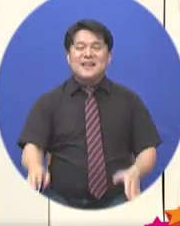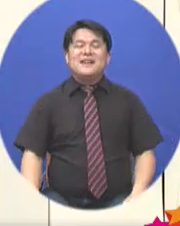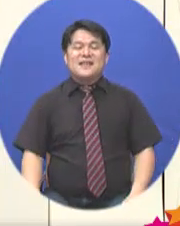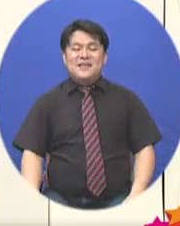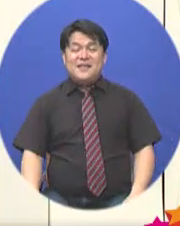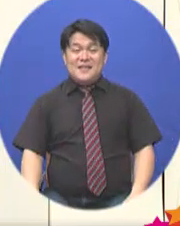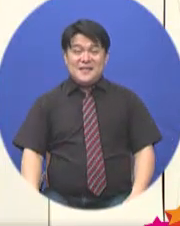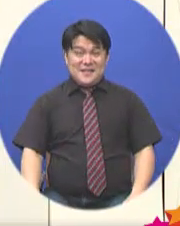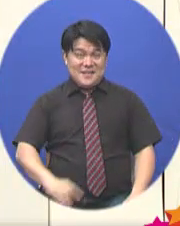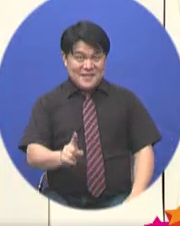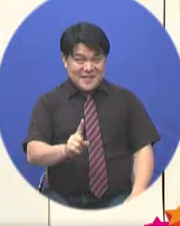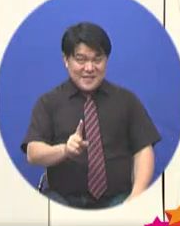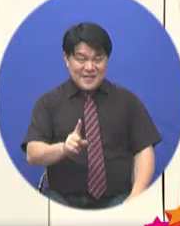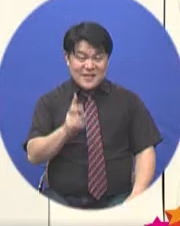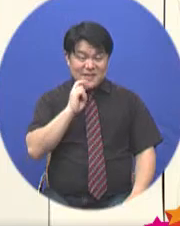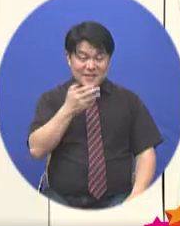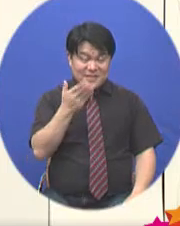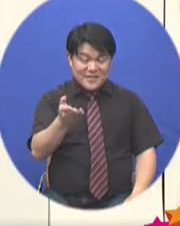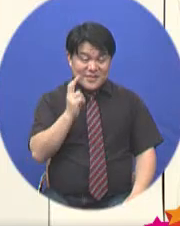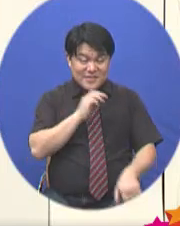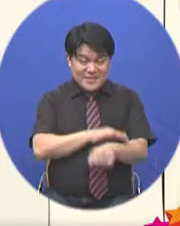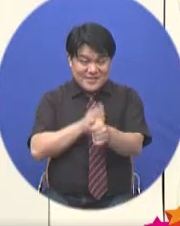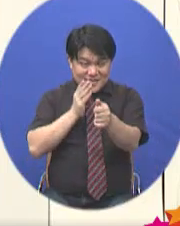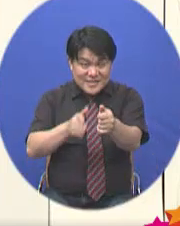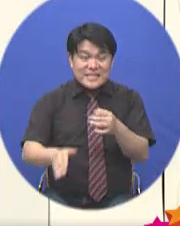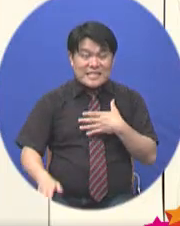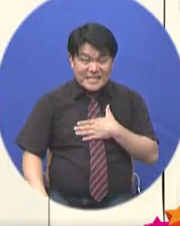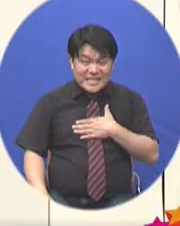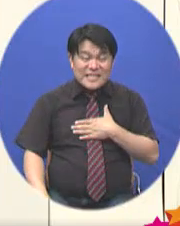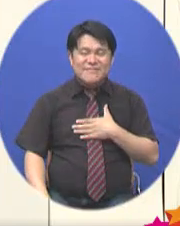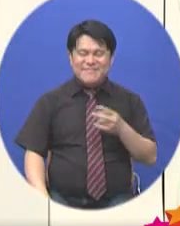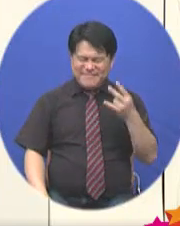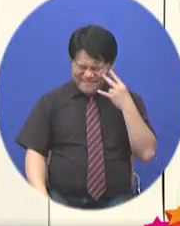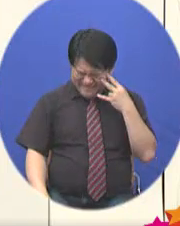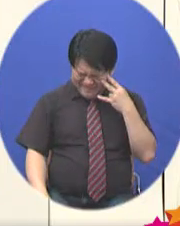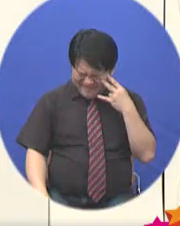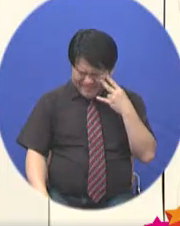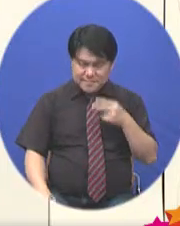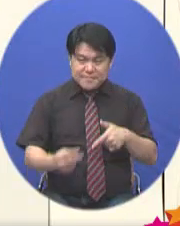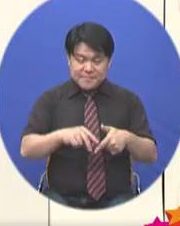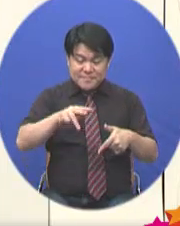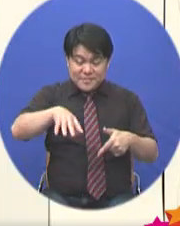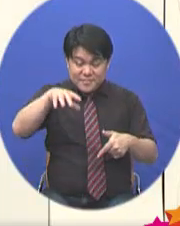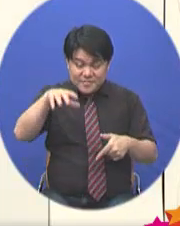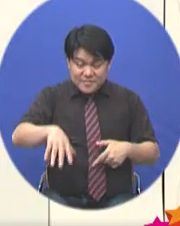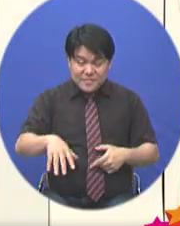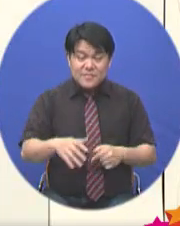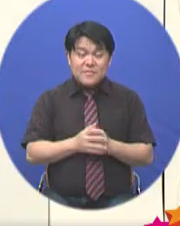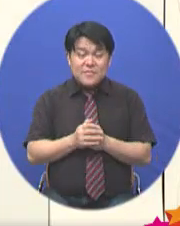예. 네, 그러면은 음악을 뒤늦게 잘 불러주세요. 예. 네, 인천에서